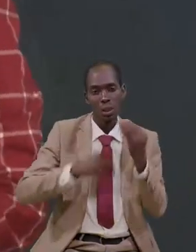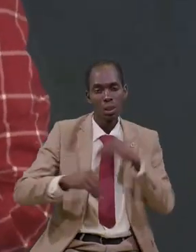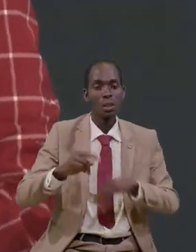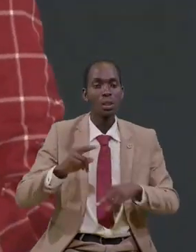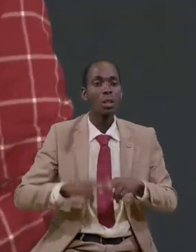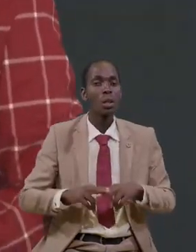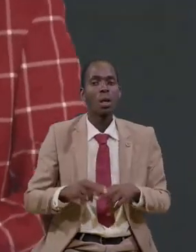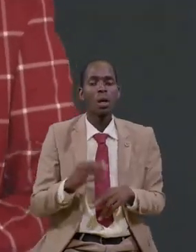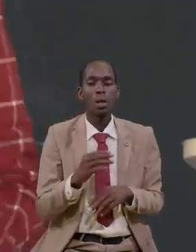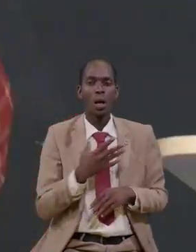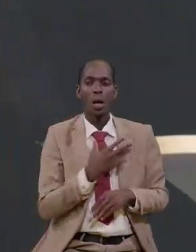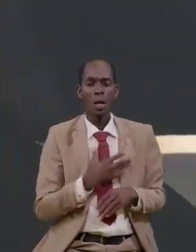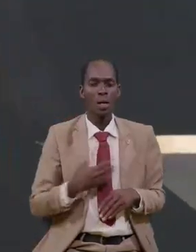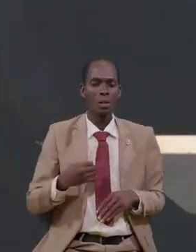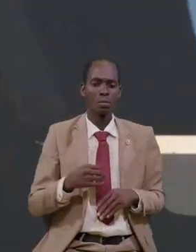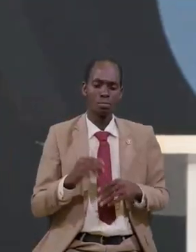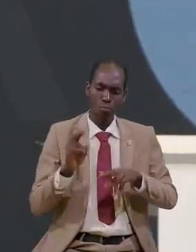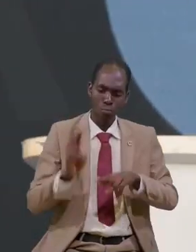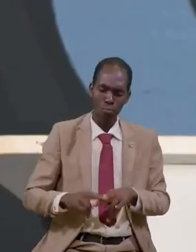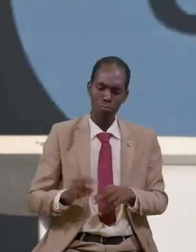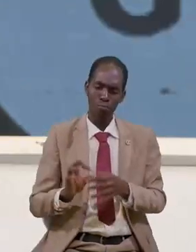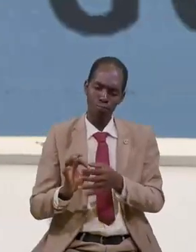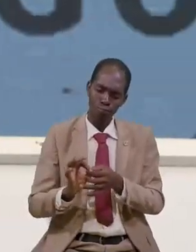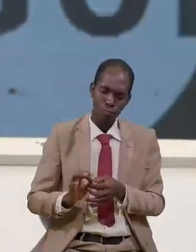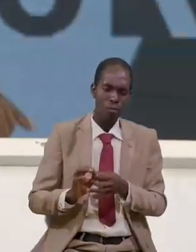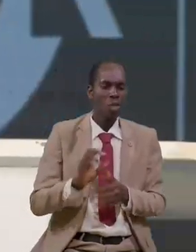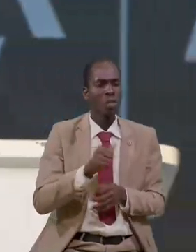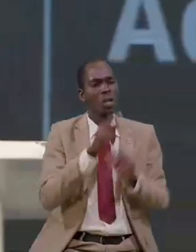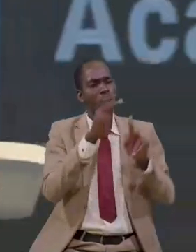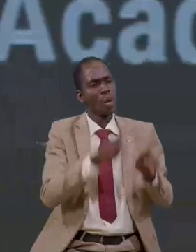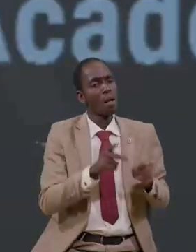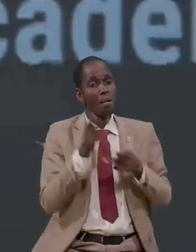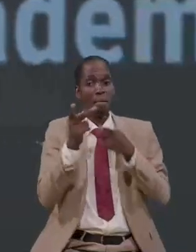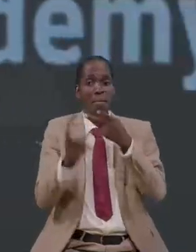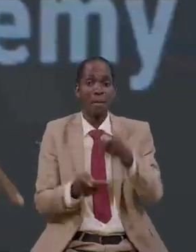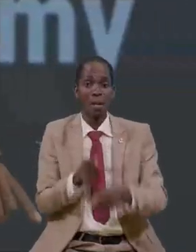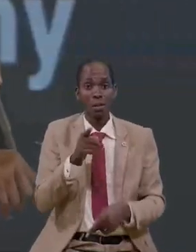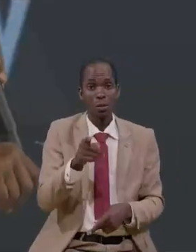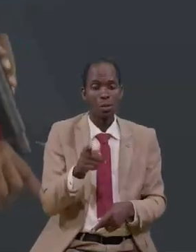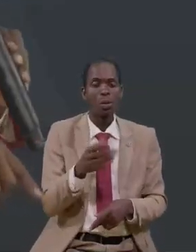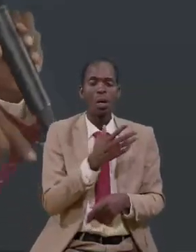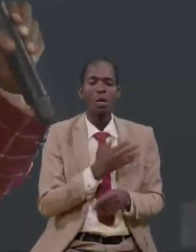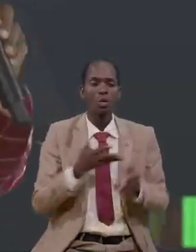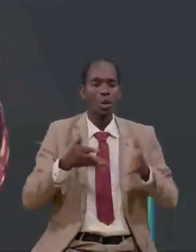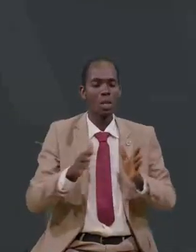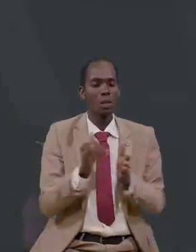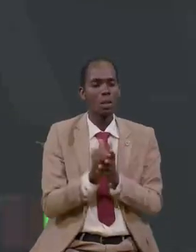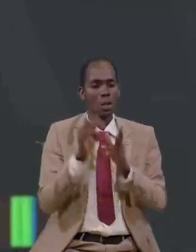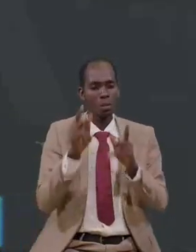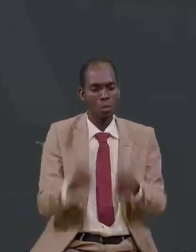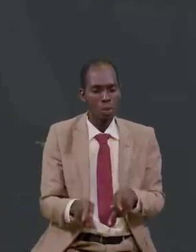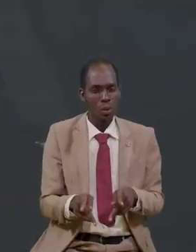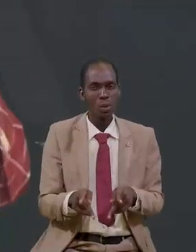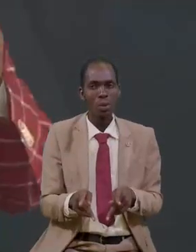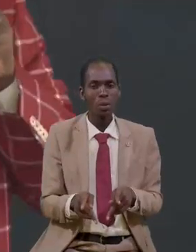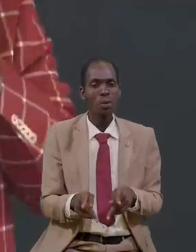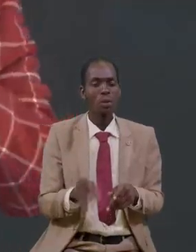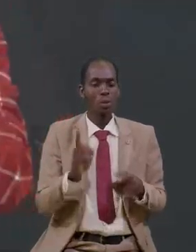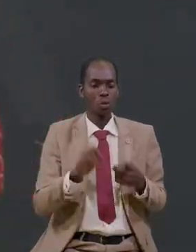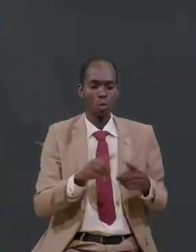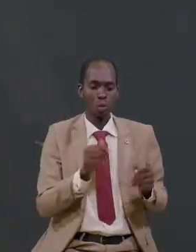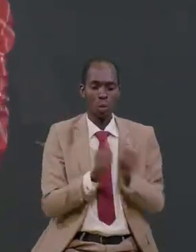tu t'assois et tu communies avec lui. Une autre personne vient et tu lui permets d'être au salon, tu